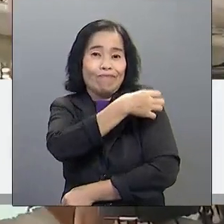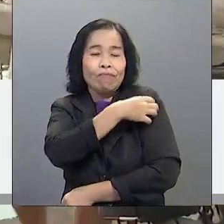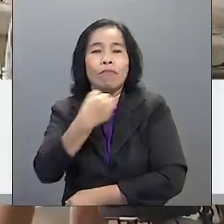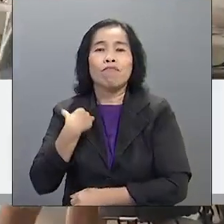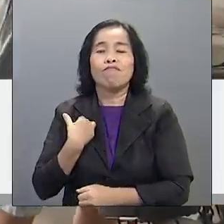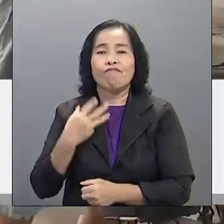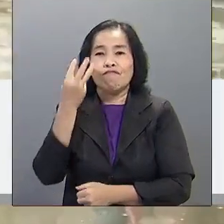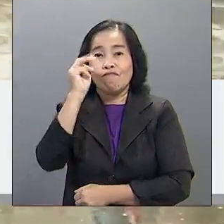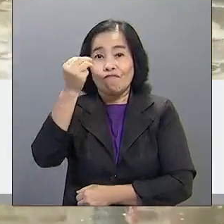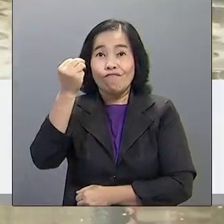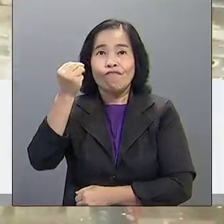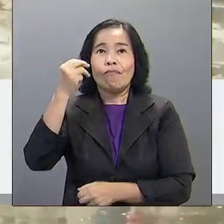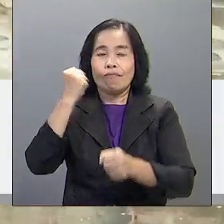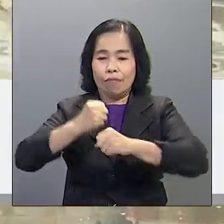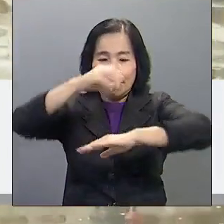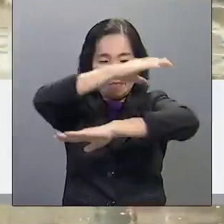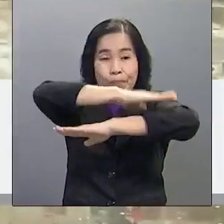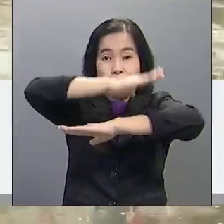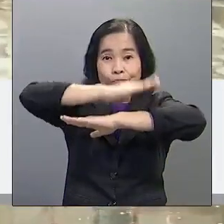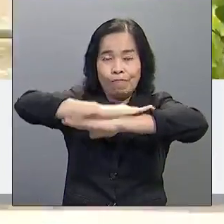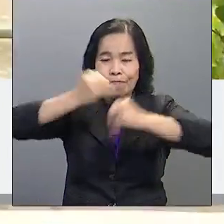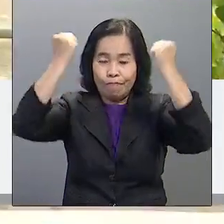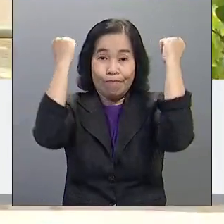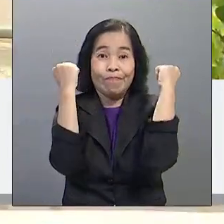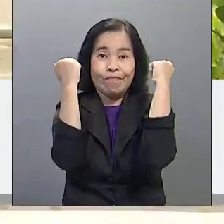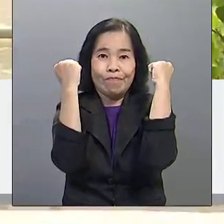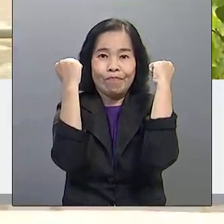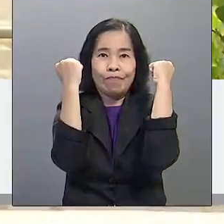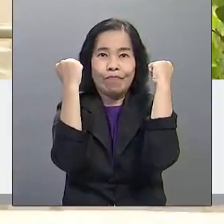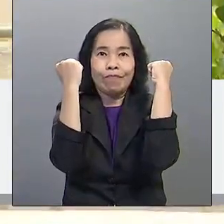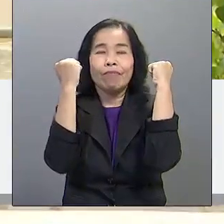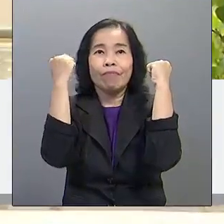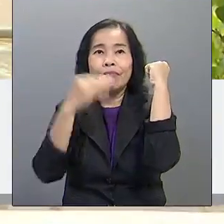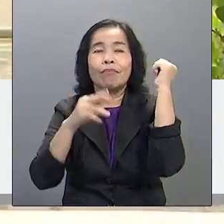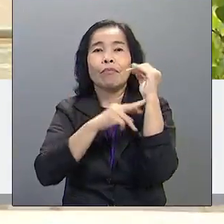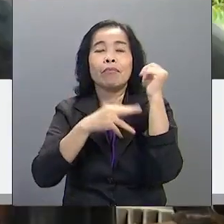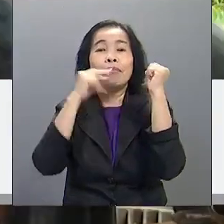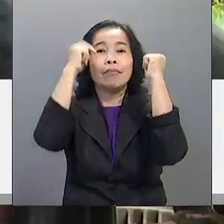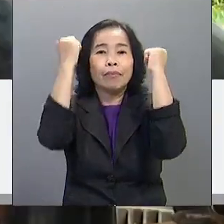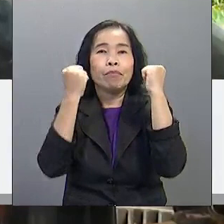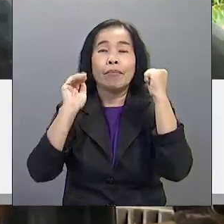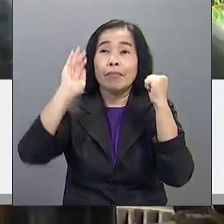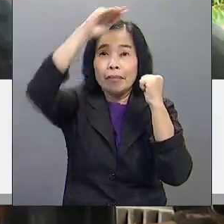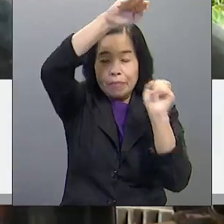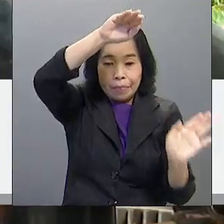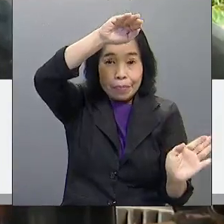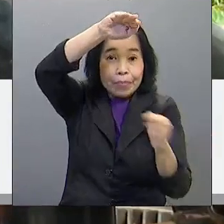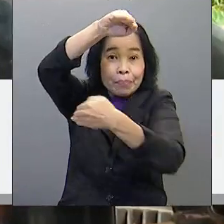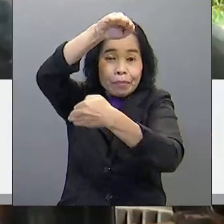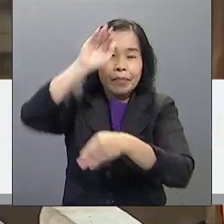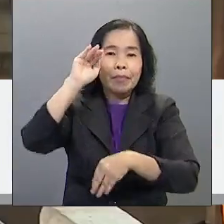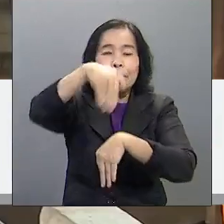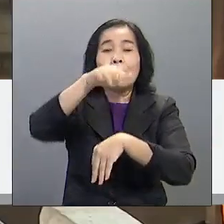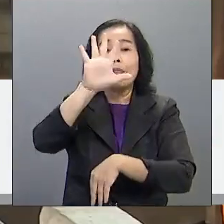ไม้ค่ะมาทำเป็นแบบค้ำยันไว้ตรงปลายท่อเครื่องสูบน้ำที่อยู่บริเวณใต้สะพานพระราม5เพื่อช่วย